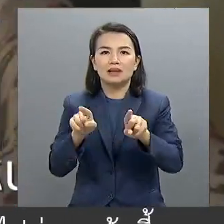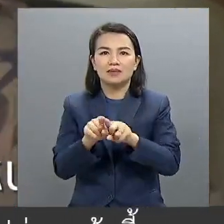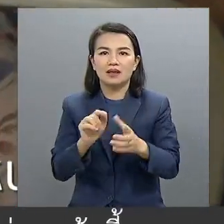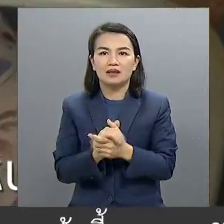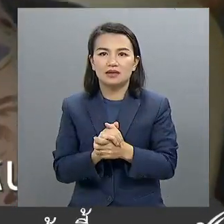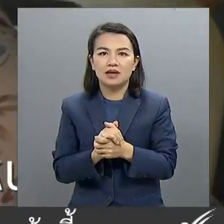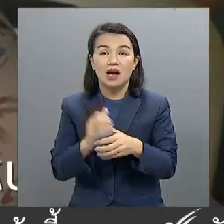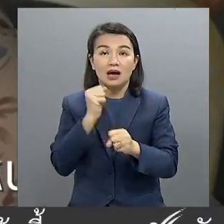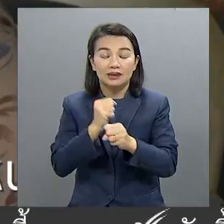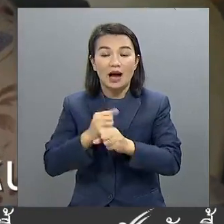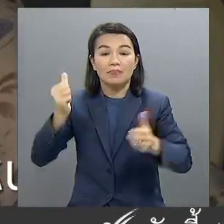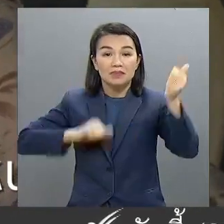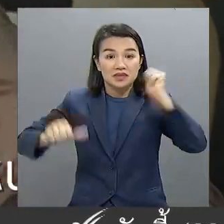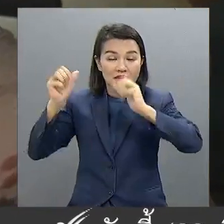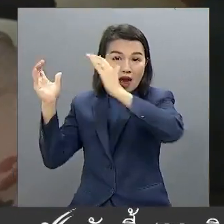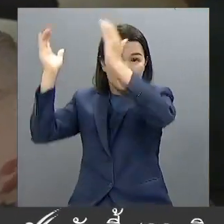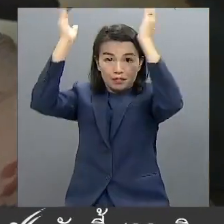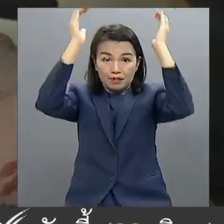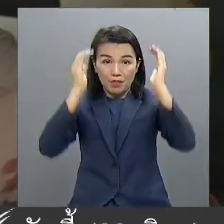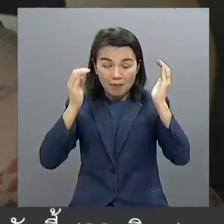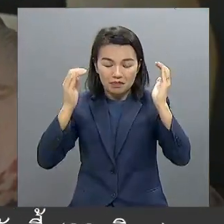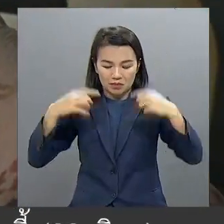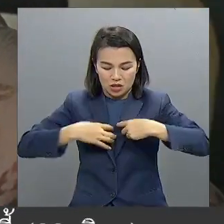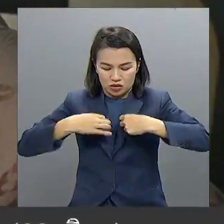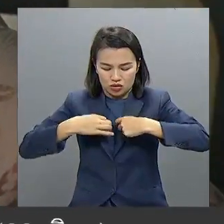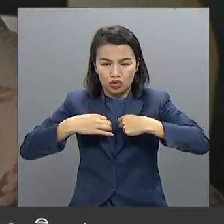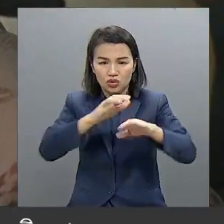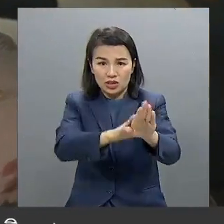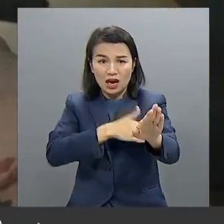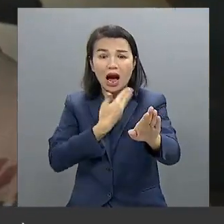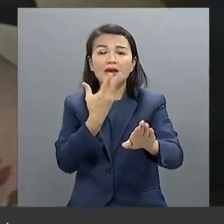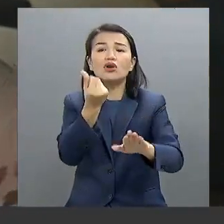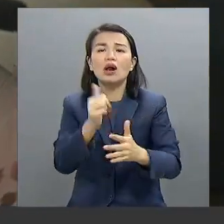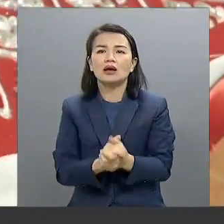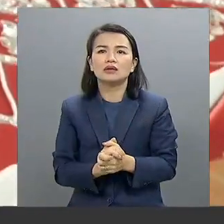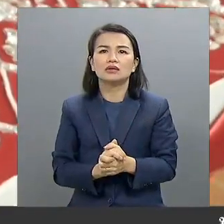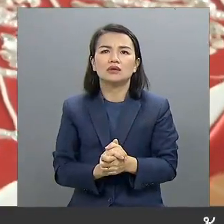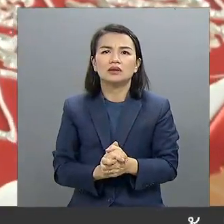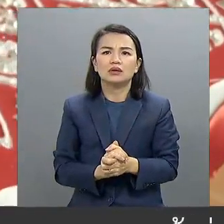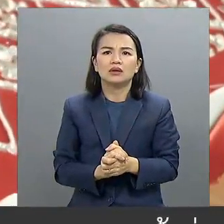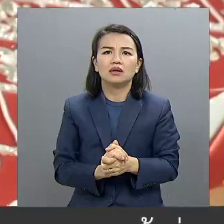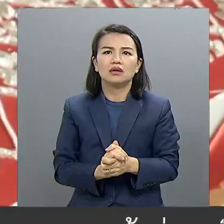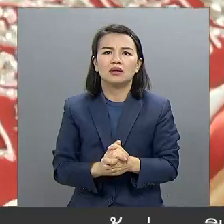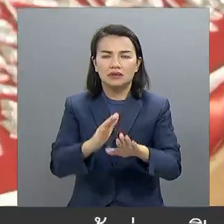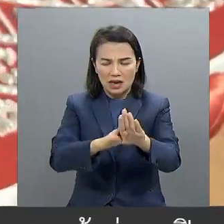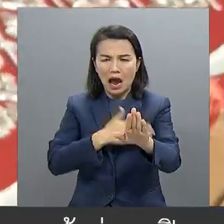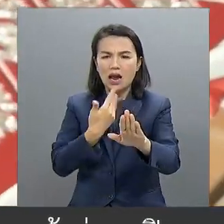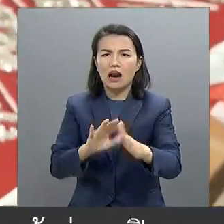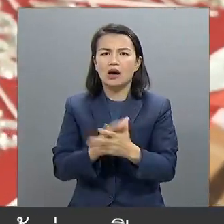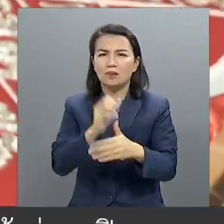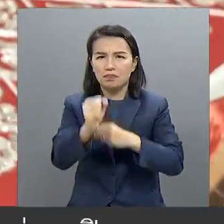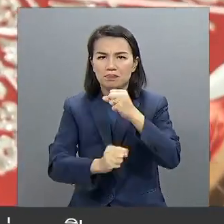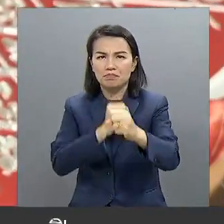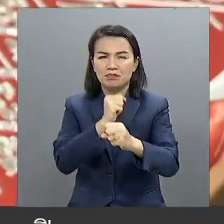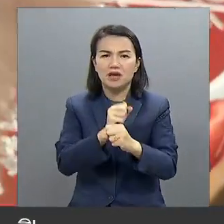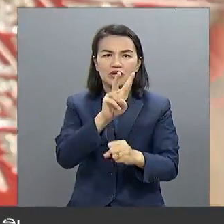นานนะลูก่ำโ 05หนจปี 05 ก็ตามค